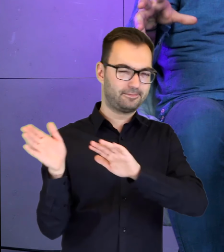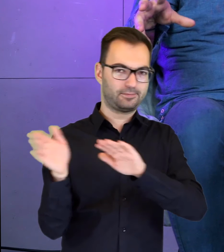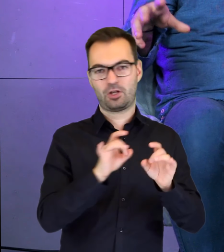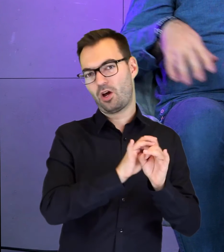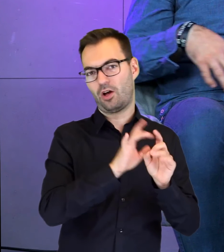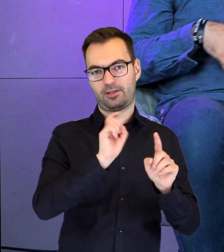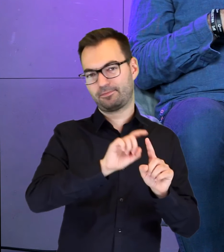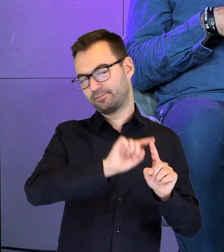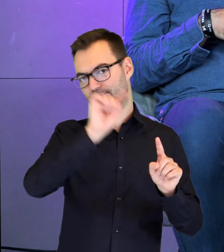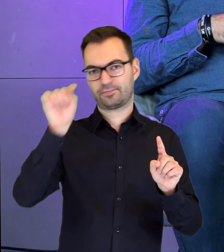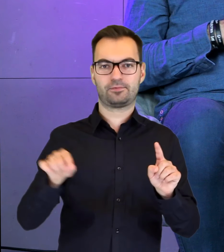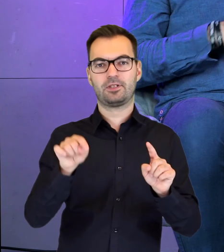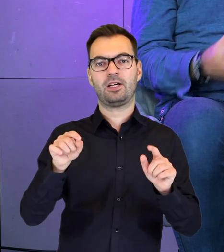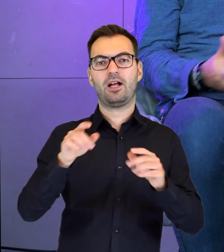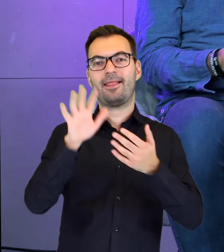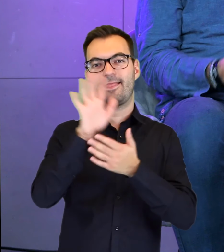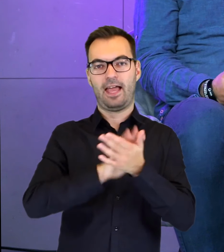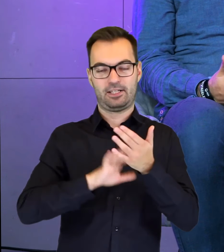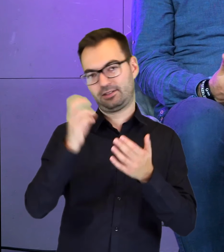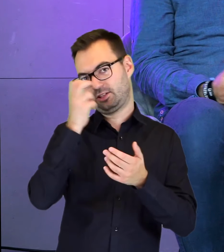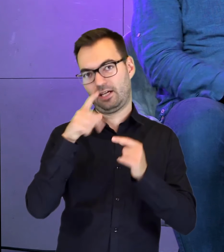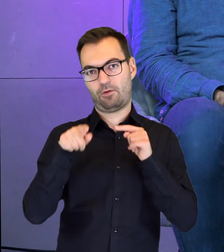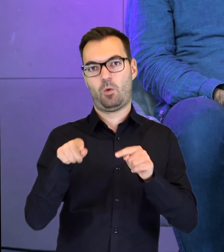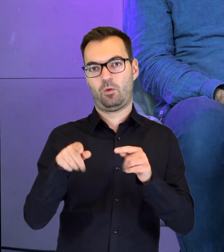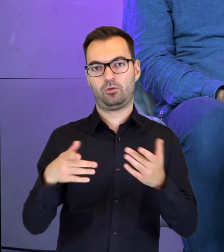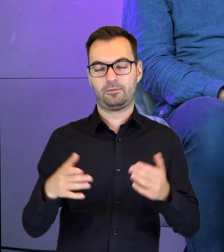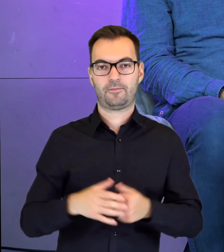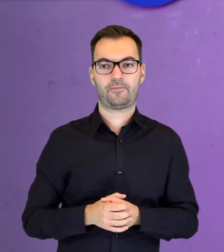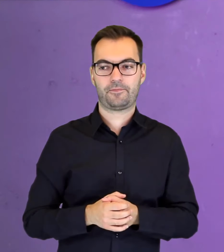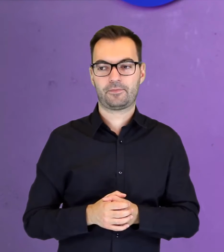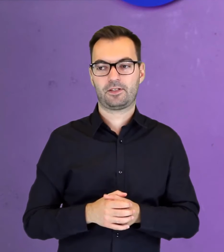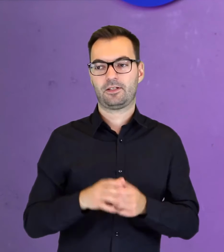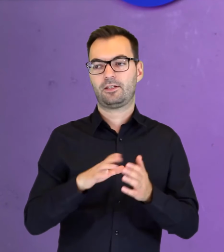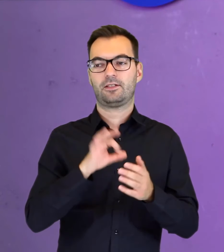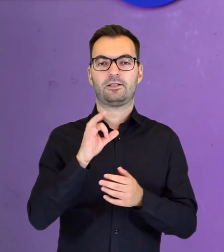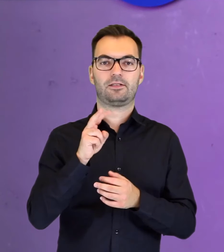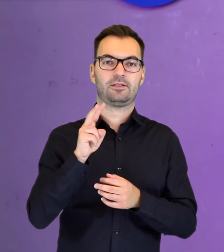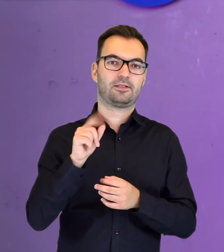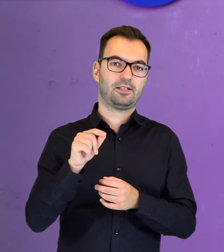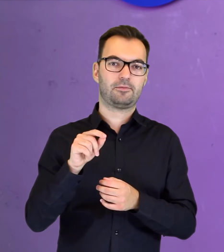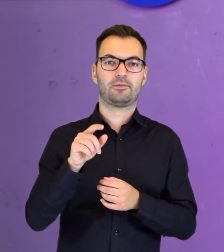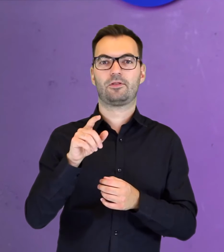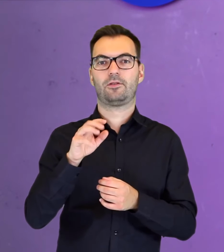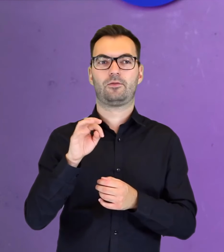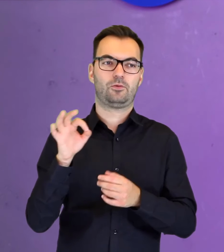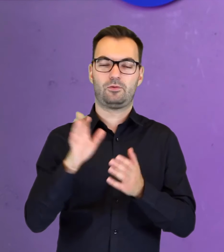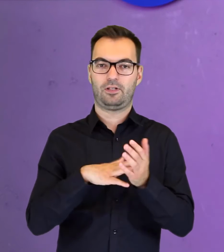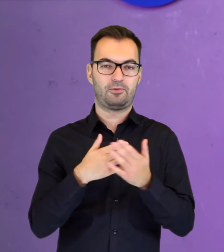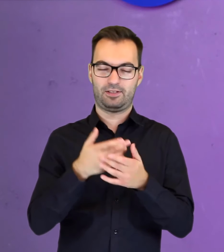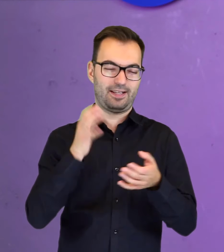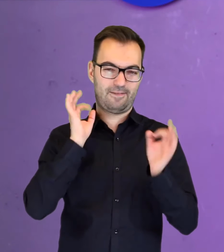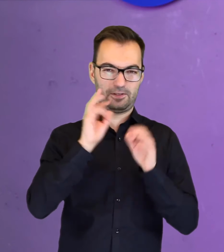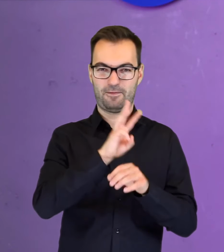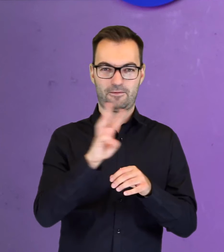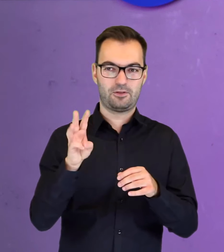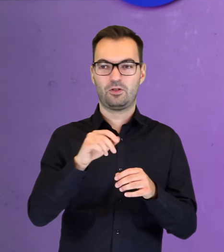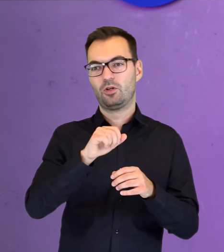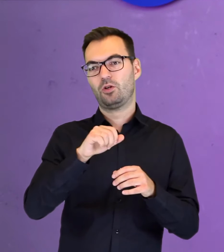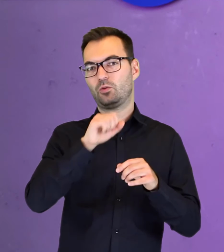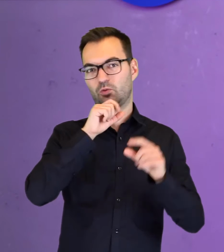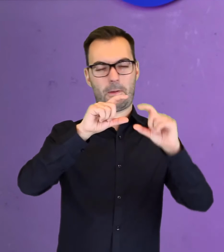nawigacyjne które zawierają mnóstwo zbędnych linków i od razu przeskoczyć do treści które mogą nas zainteresować